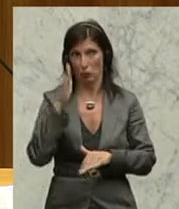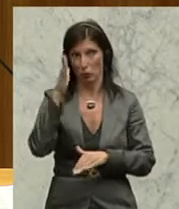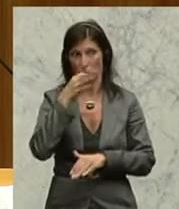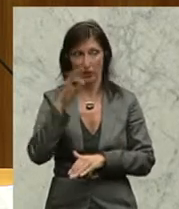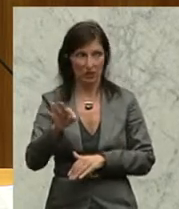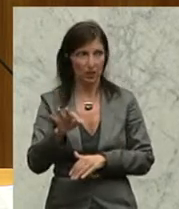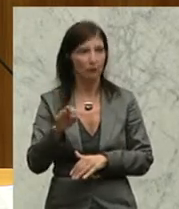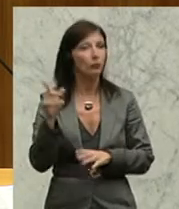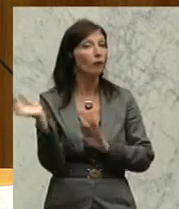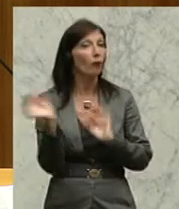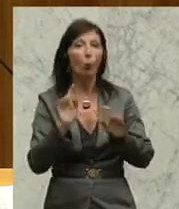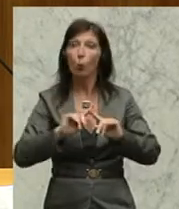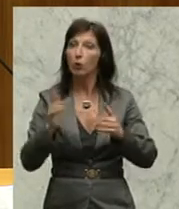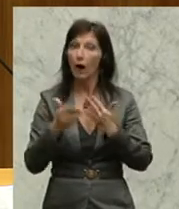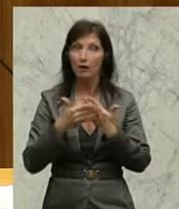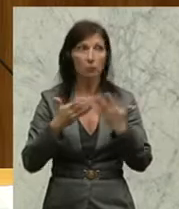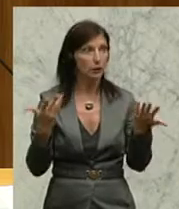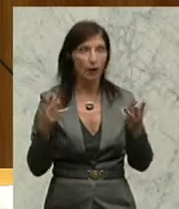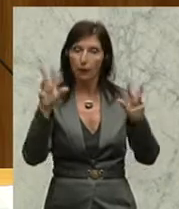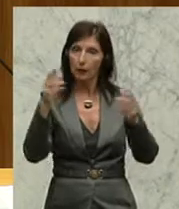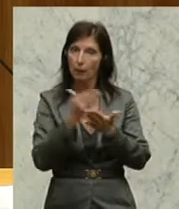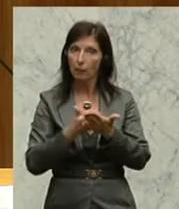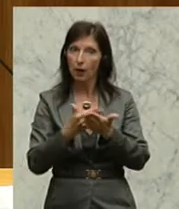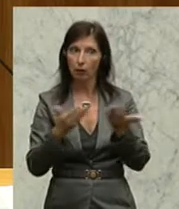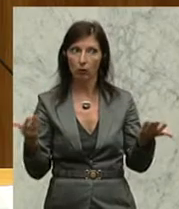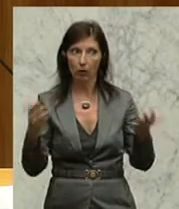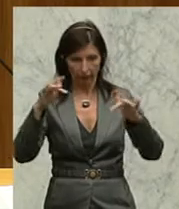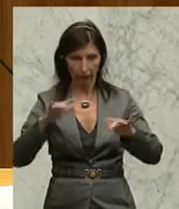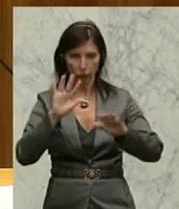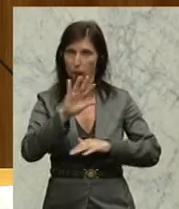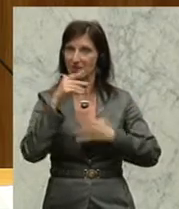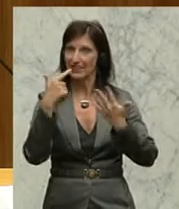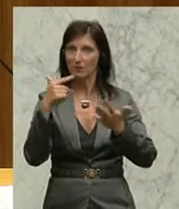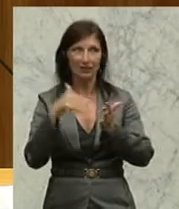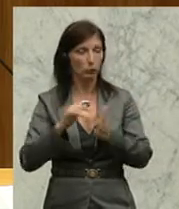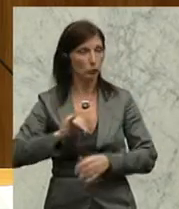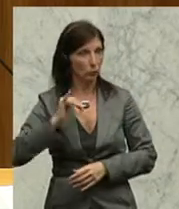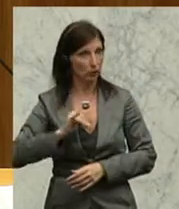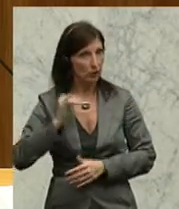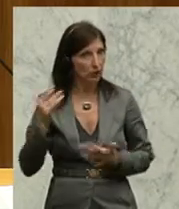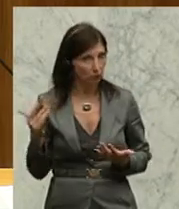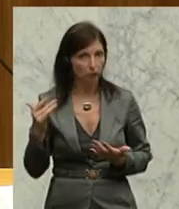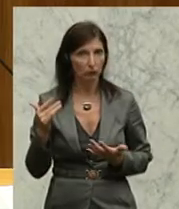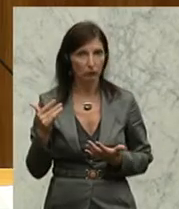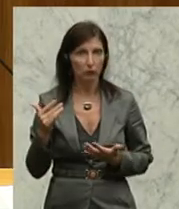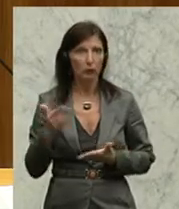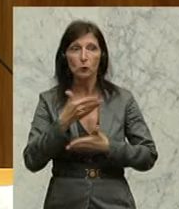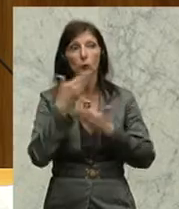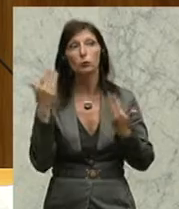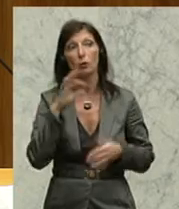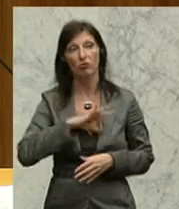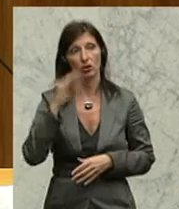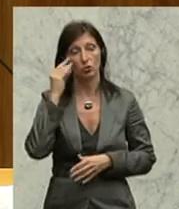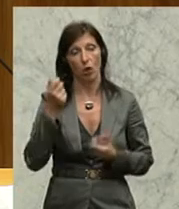oder ein anderes beispiel thema bildung wir haben 75 tausend jugendliche die keinen pflichtschulabschluss haben sie